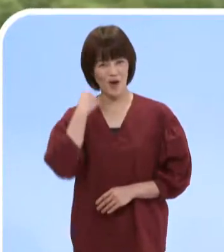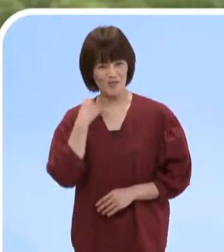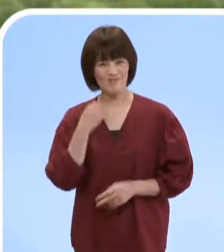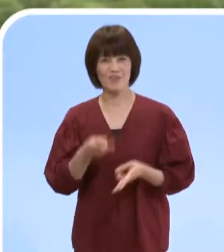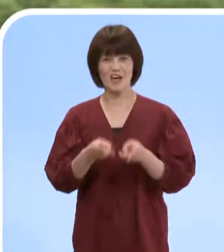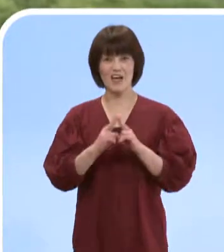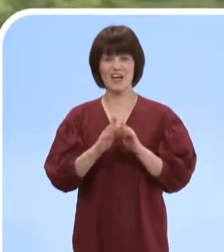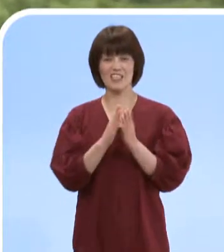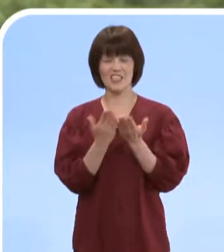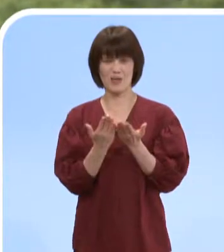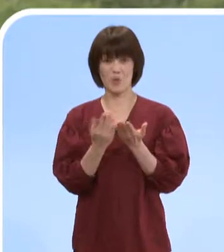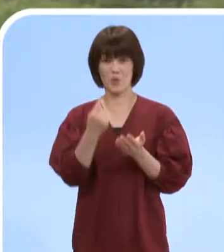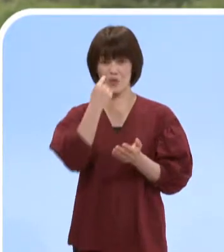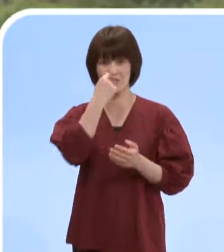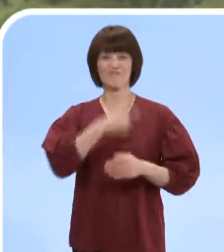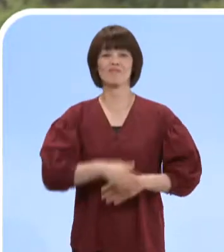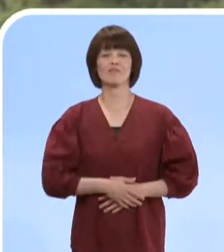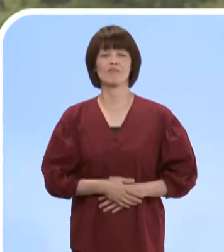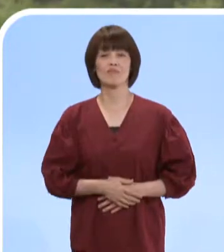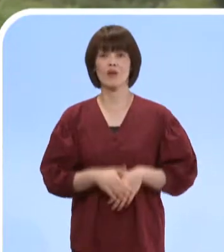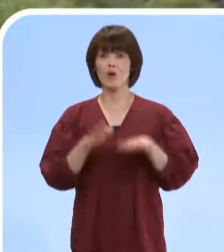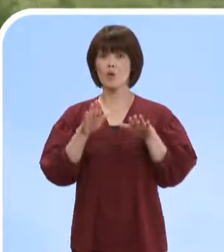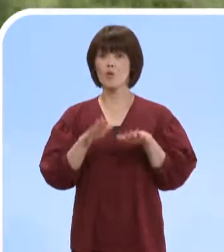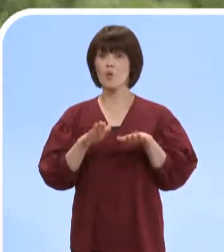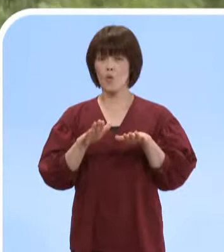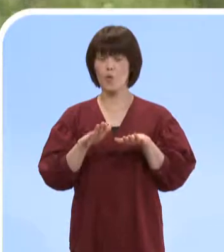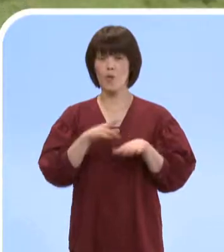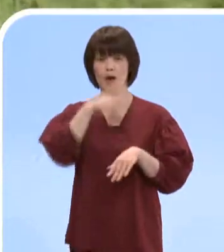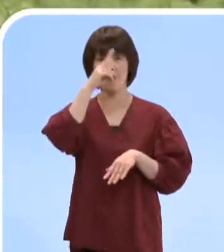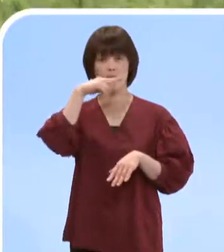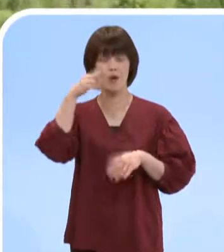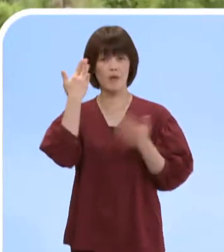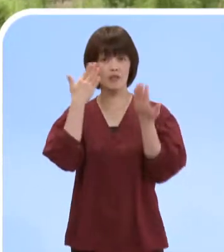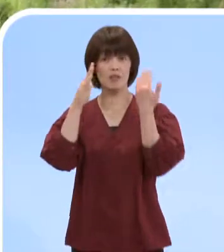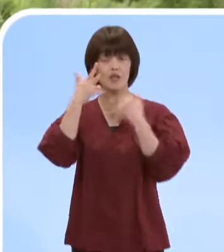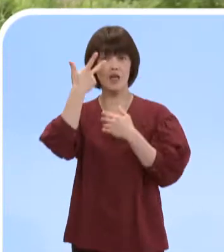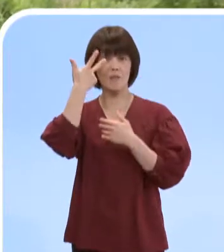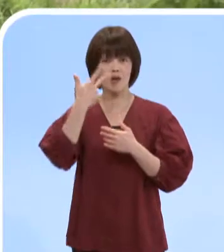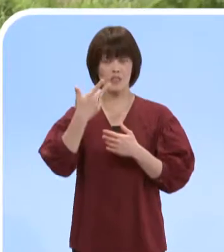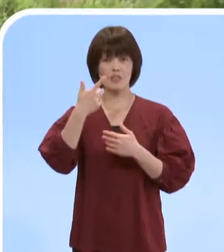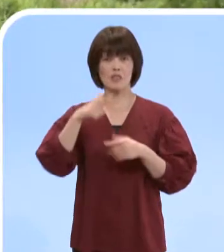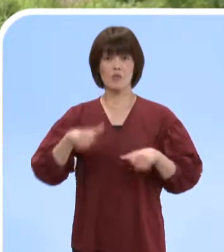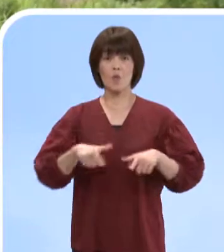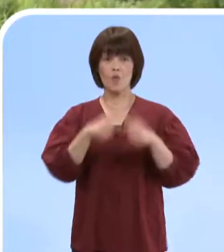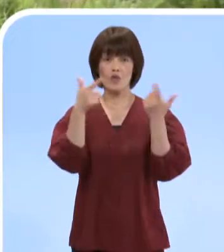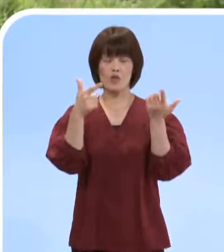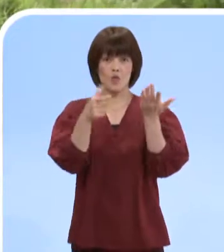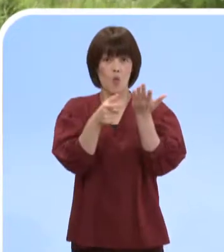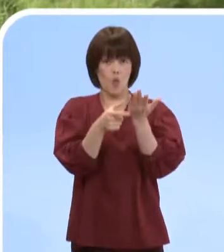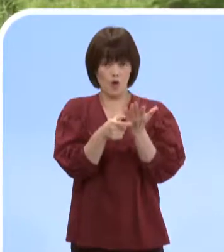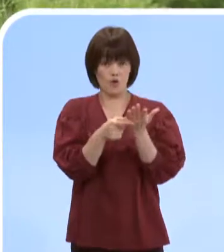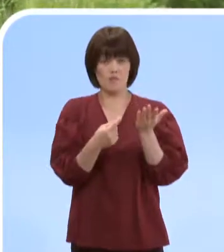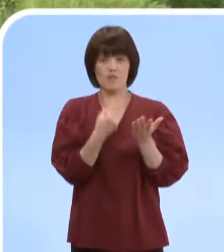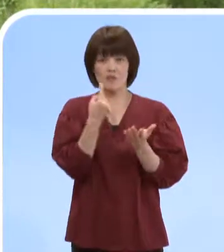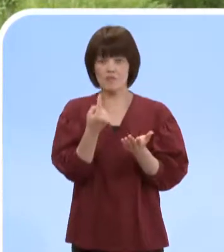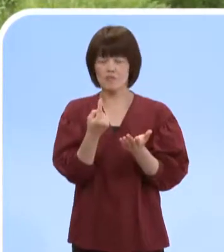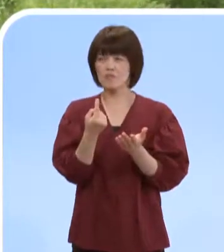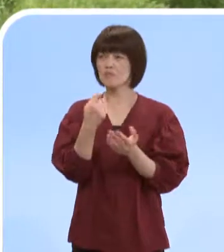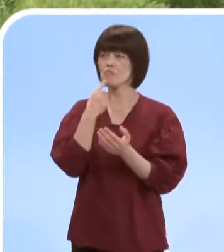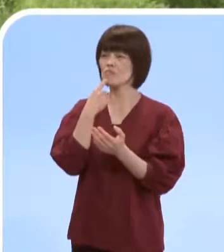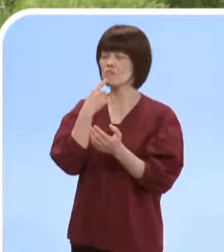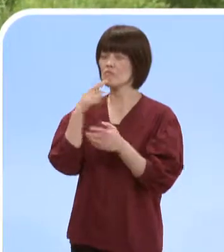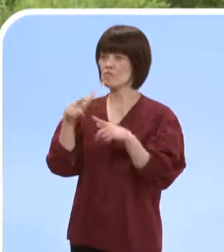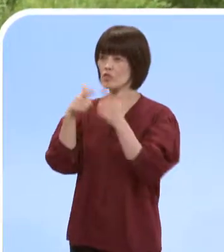おはようございます、橋本雅子です。今日は丹波篠山市の木の駅に来ています。